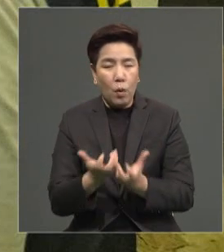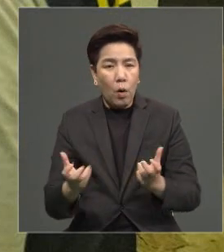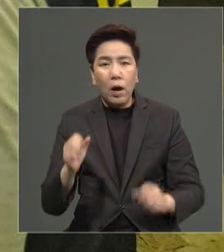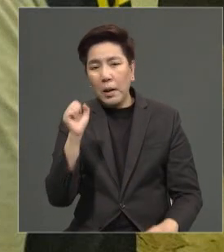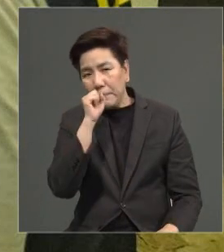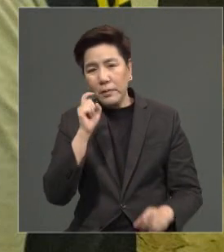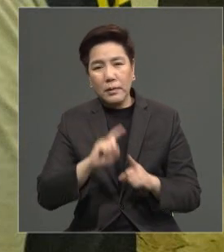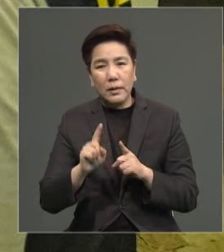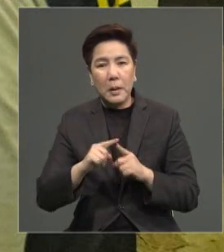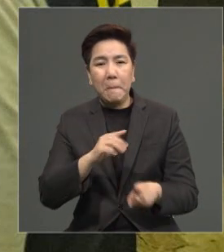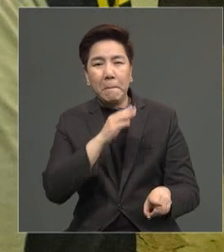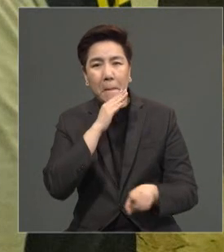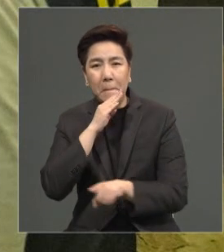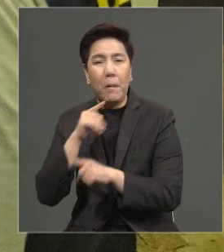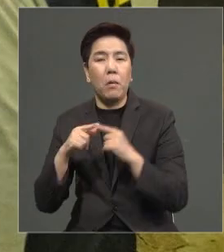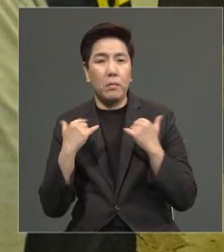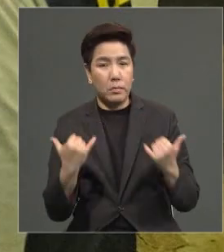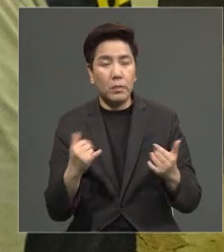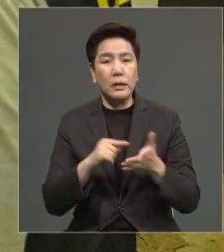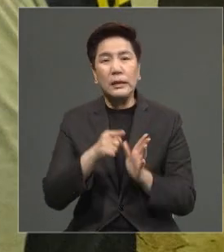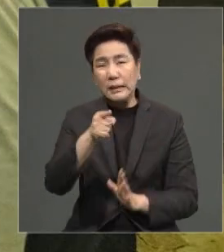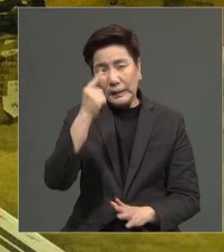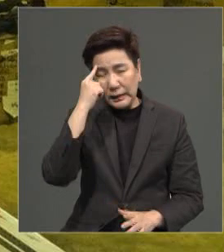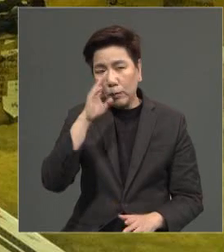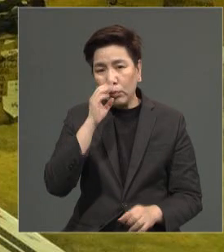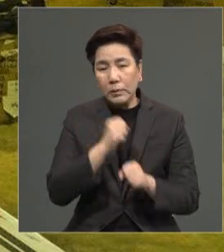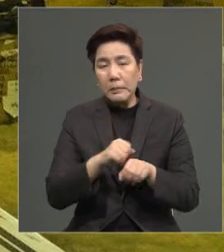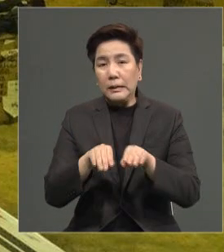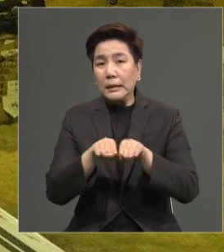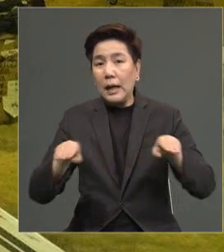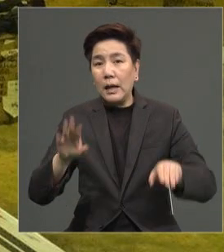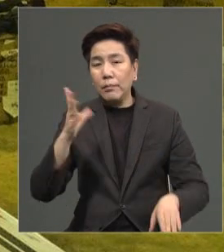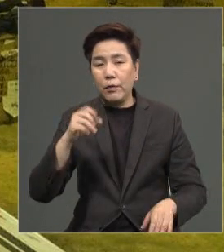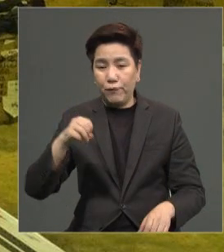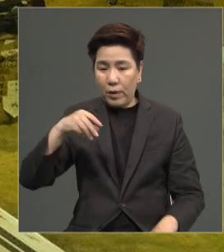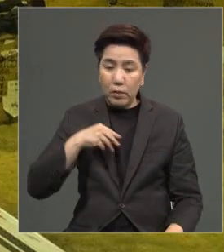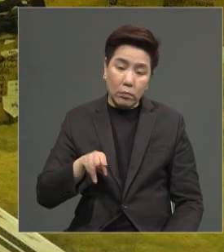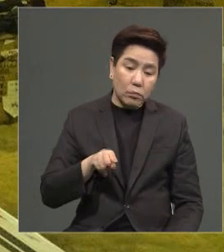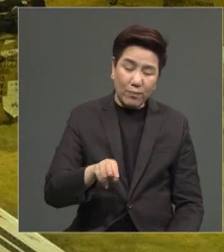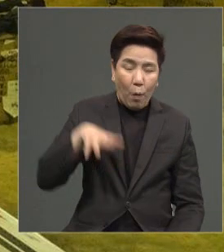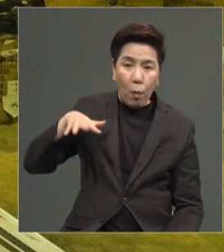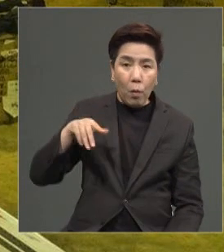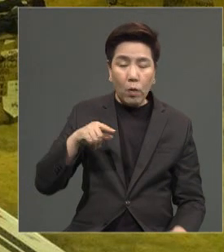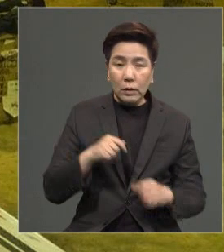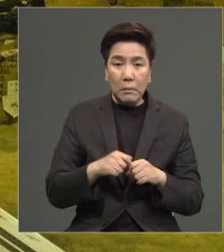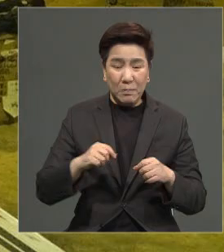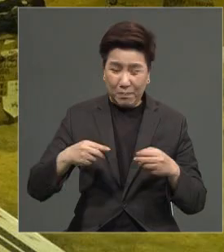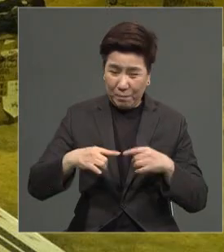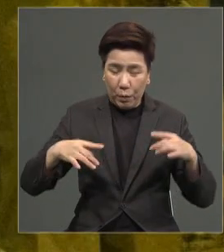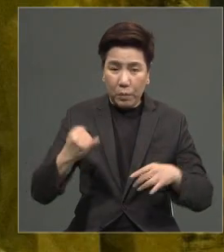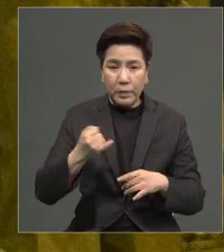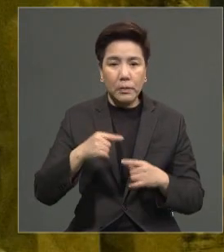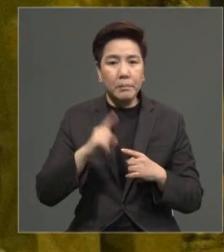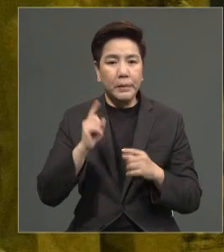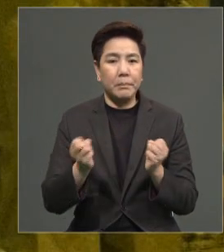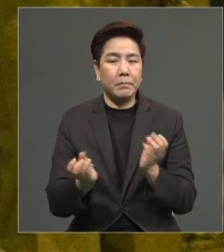ไมโครโฟนอุปกรณ์เครื่องเสียงปลอมพวกเนี้ยคุณผู้ชมลองคิดดูถ้าผลิตไม่ได้มาตรฐานนะสายฟงสายไฟวงจงวงจรต่อไม่ดีเนี่ยมันเป็น